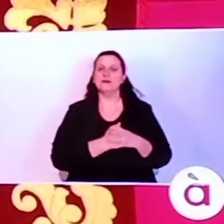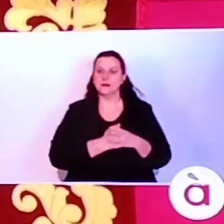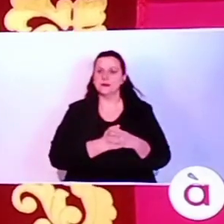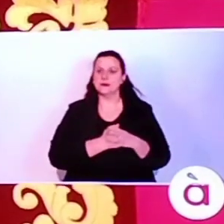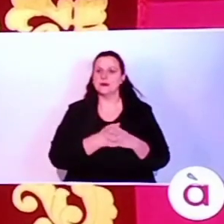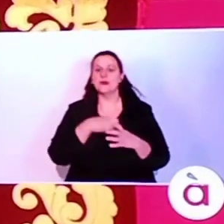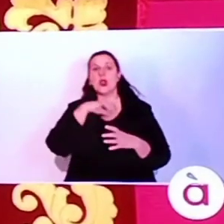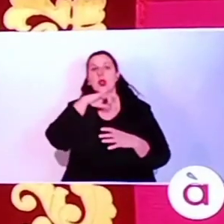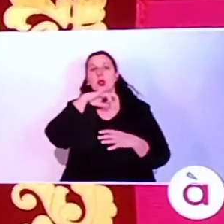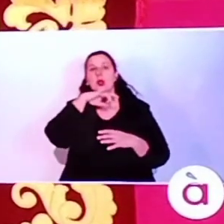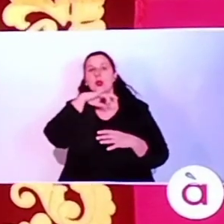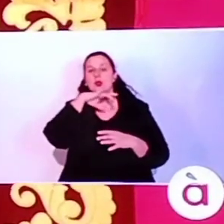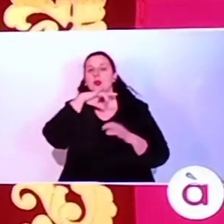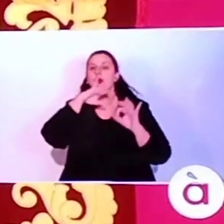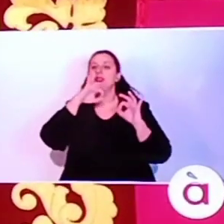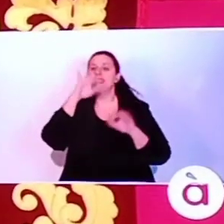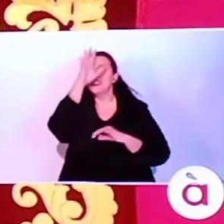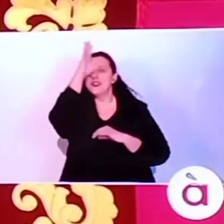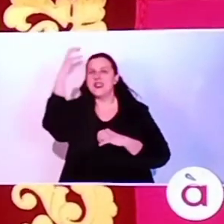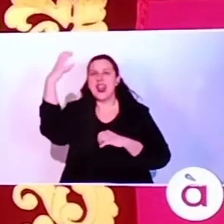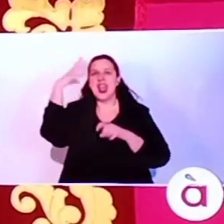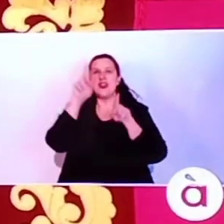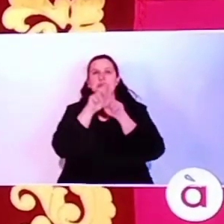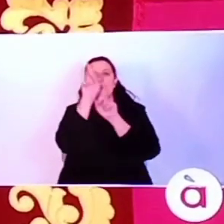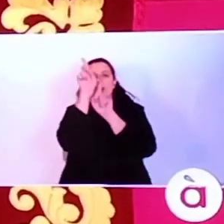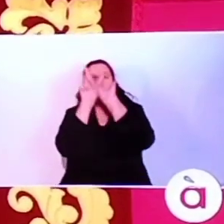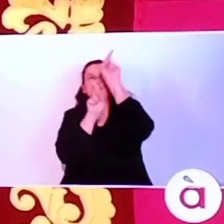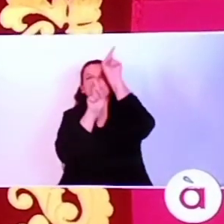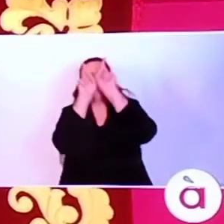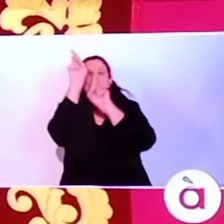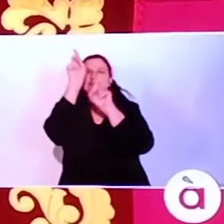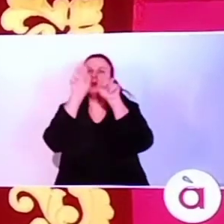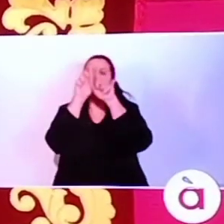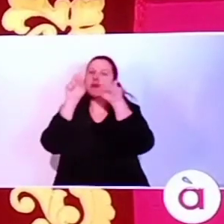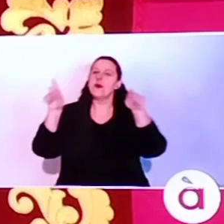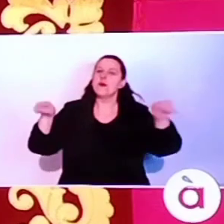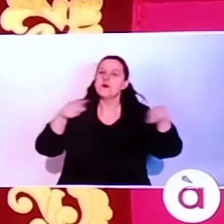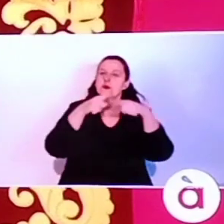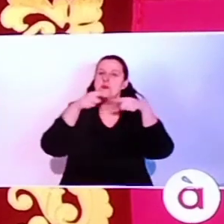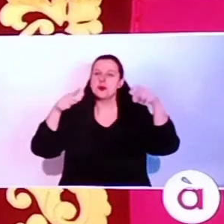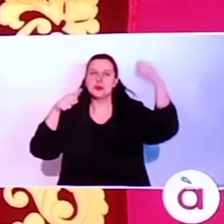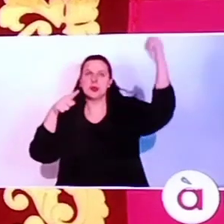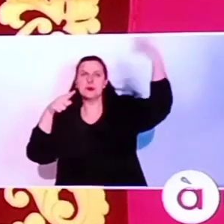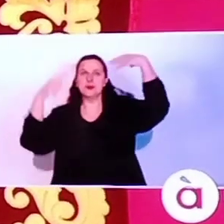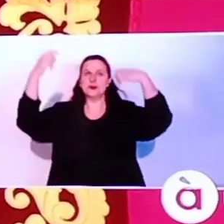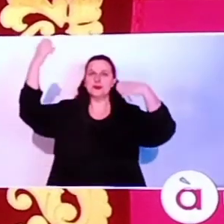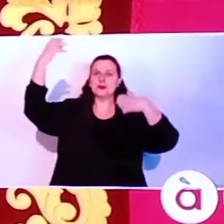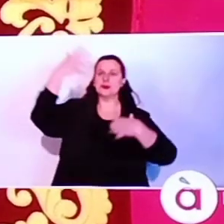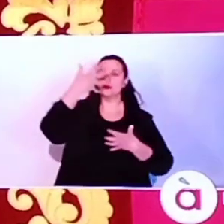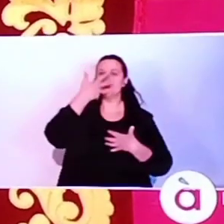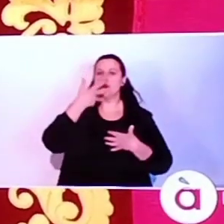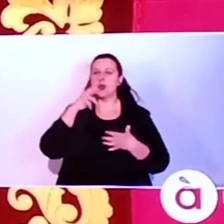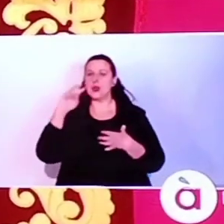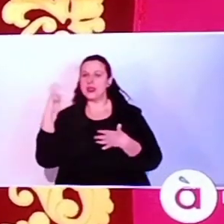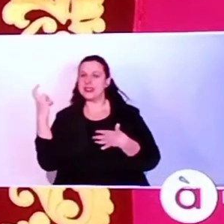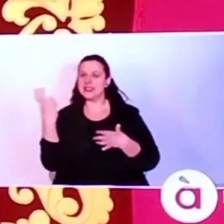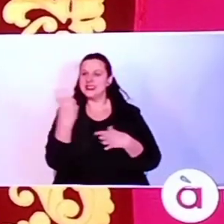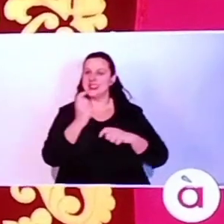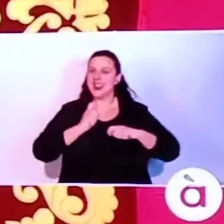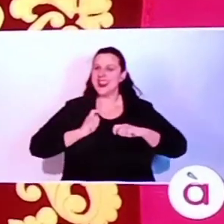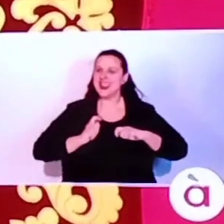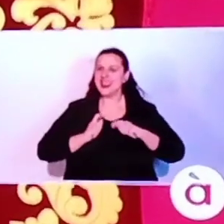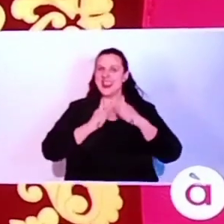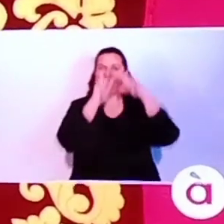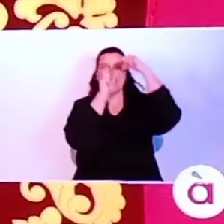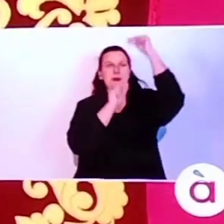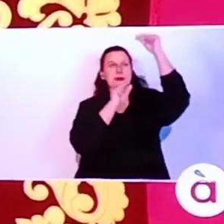La càlida llum estival és la pirotècnia, que en la seva partitura plena de resplendor i color crea un jardí efímer